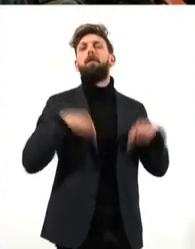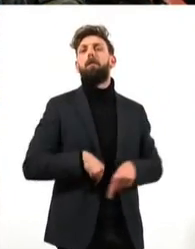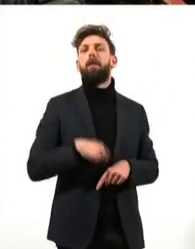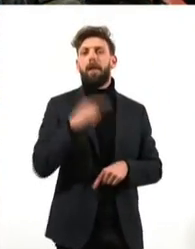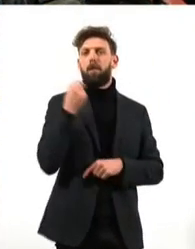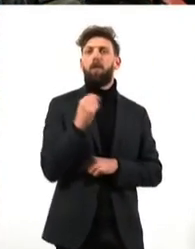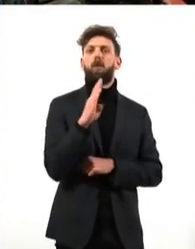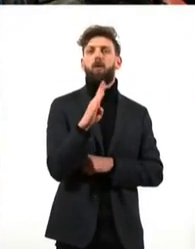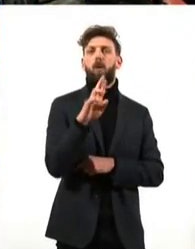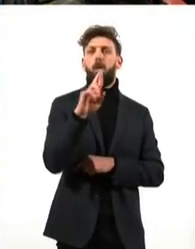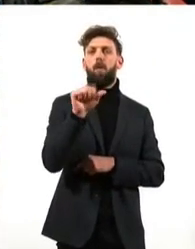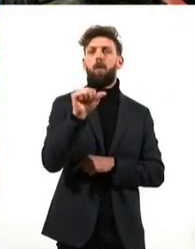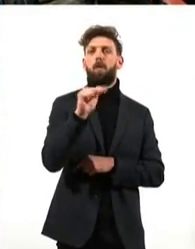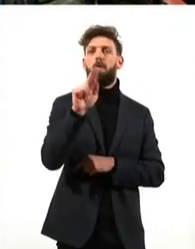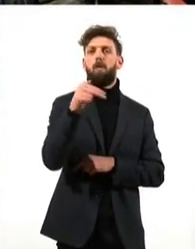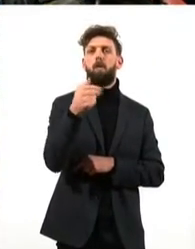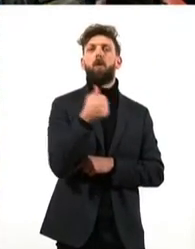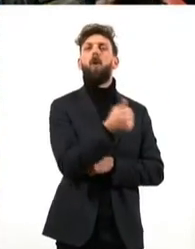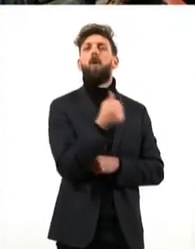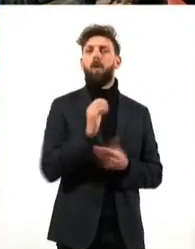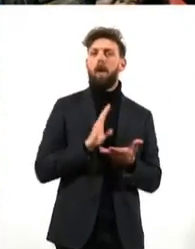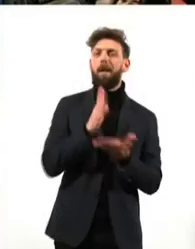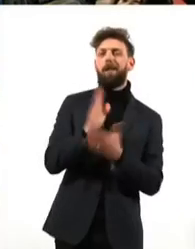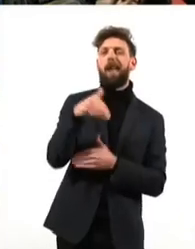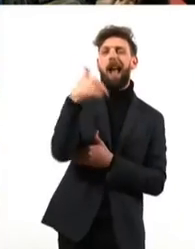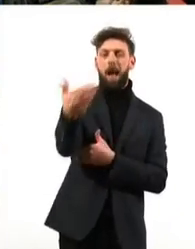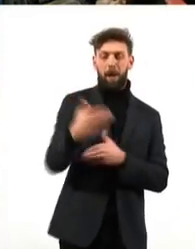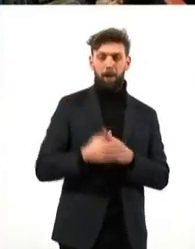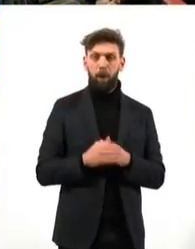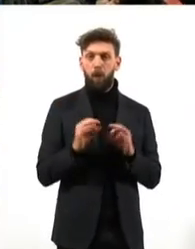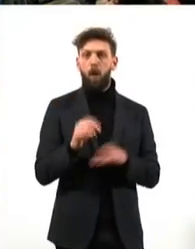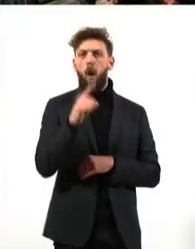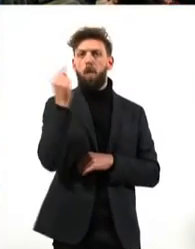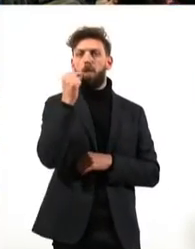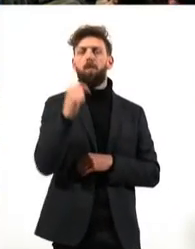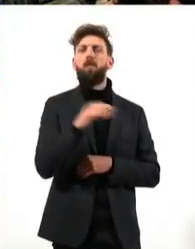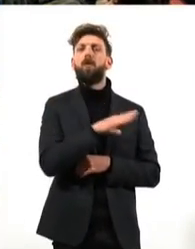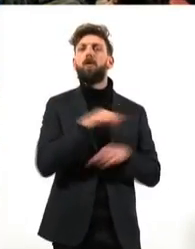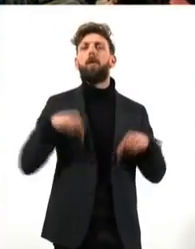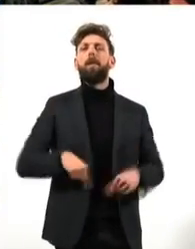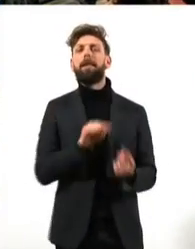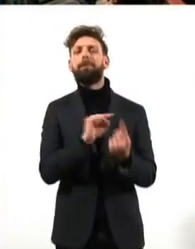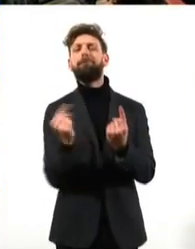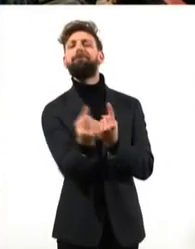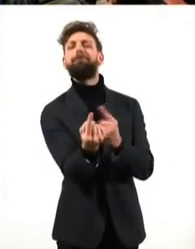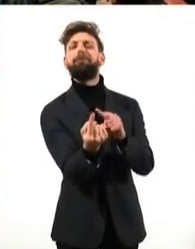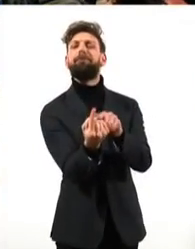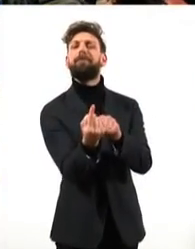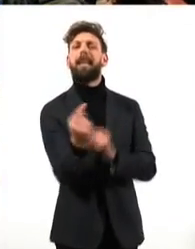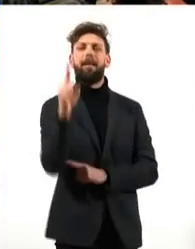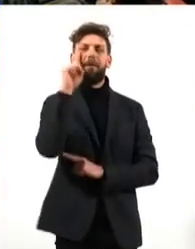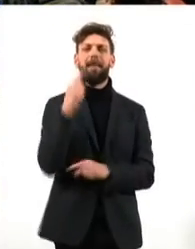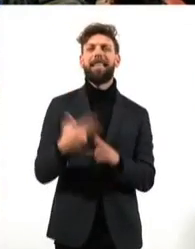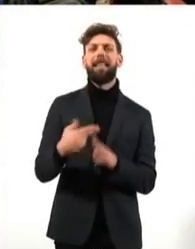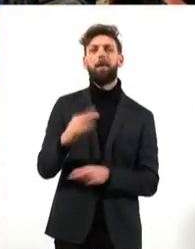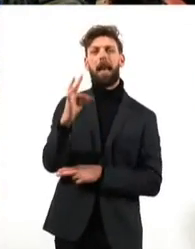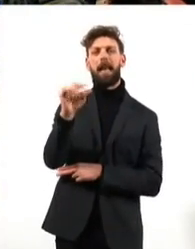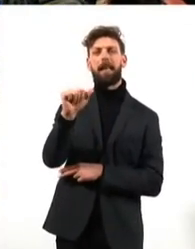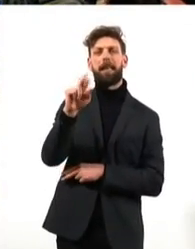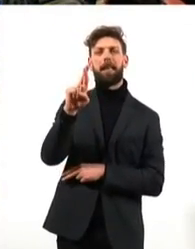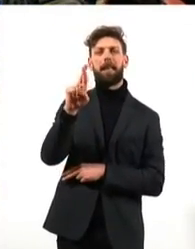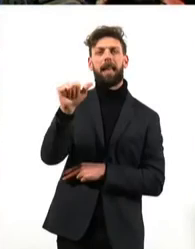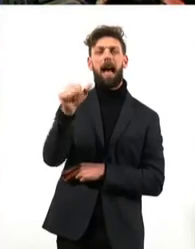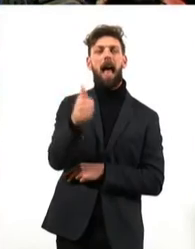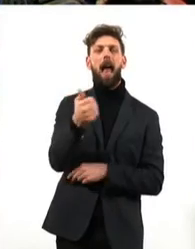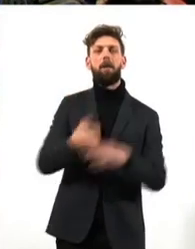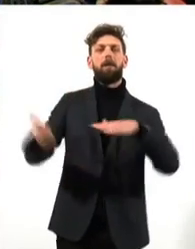mot juste après. On a la chance d'avoir juste derrière vous, justement, monsieur le ministre, Tara, qui est la dirigeante d'une association